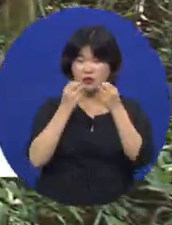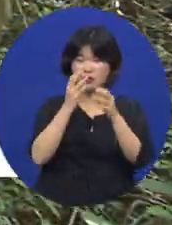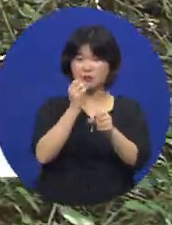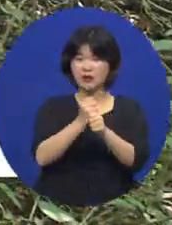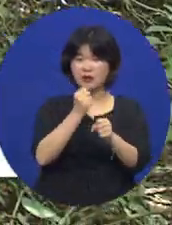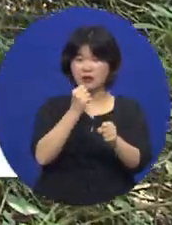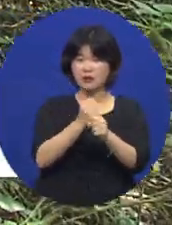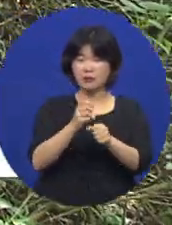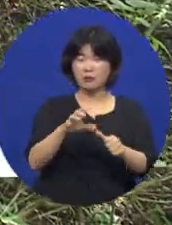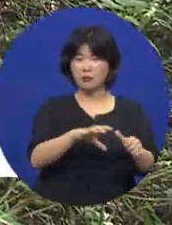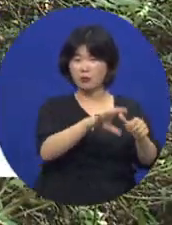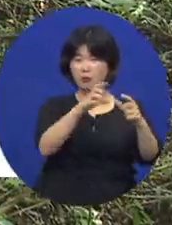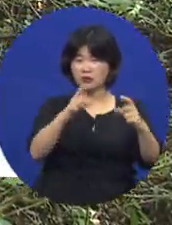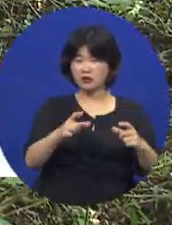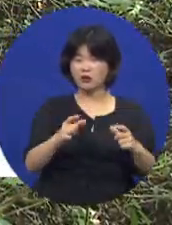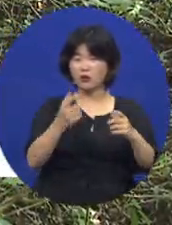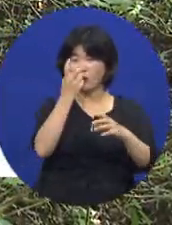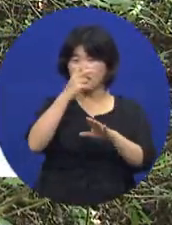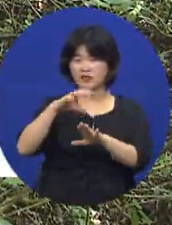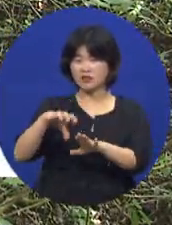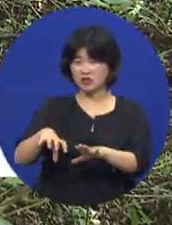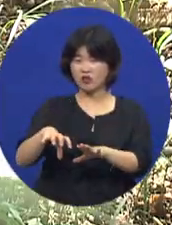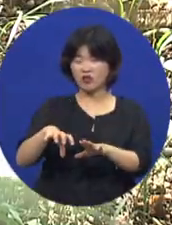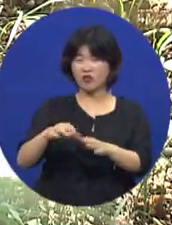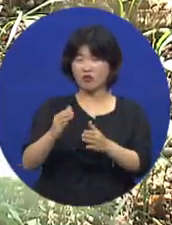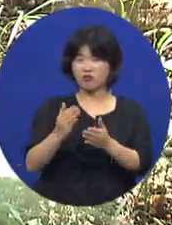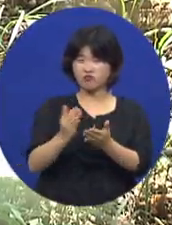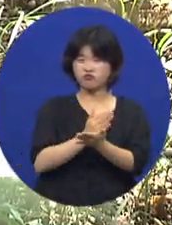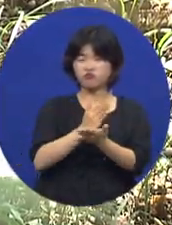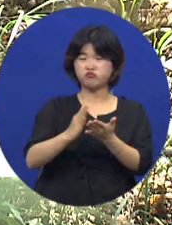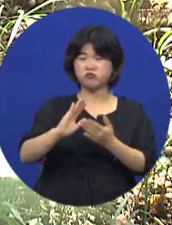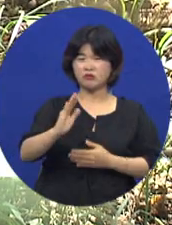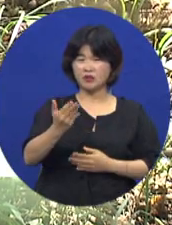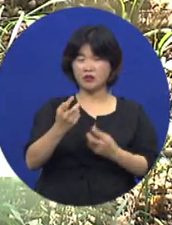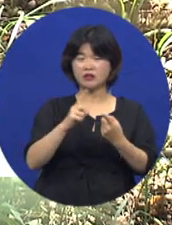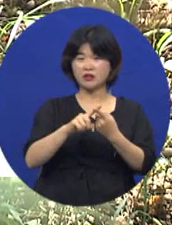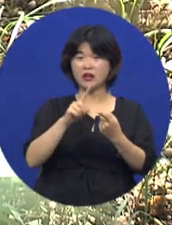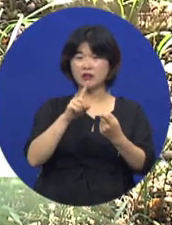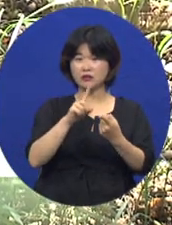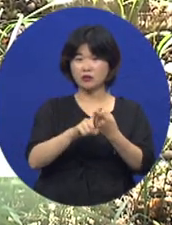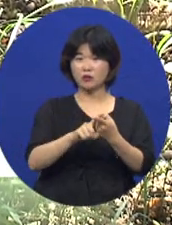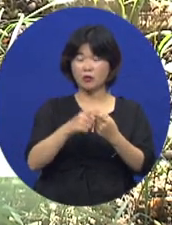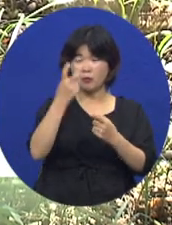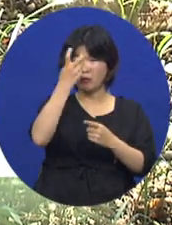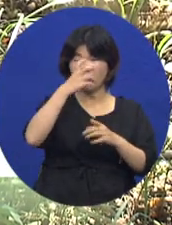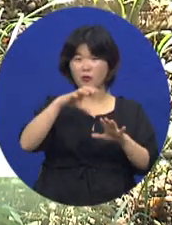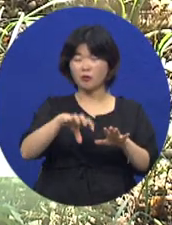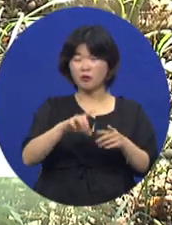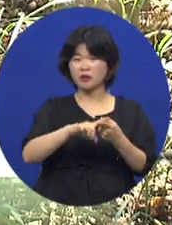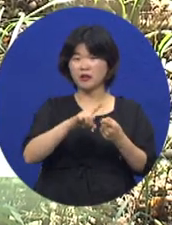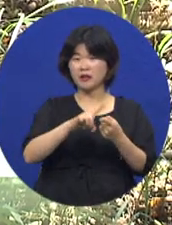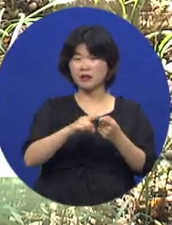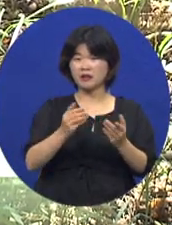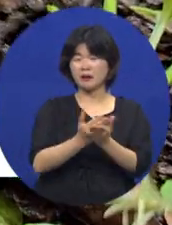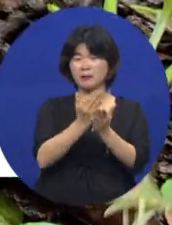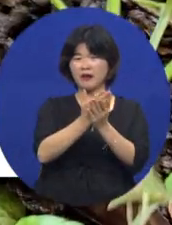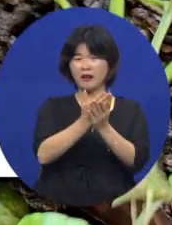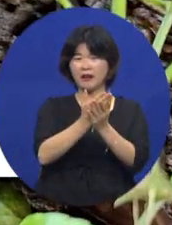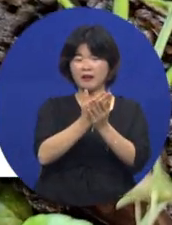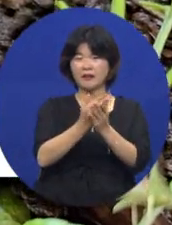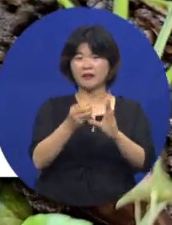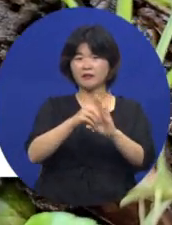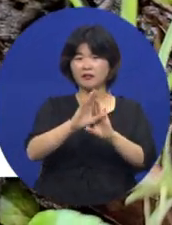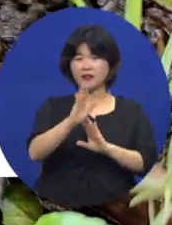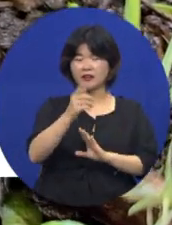곶자왈 보호 지역과 관리 지어 원장 회손 지역 3가지분류 방안에 대해서도 보호 지역의 지역은 개발행위 대상이 된다는